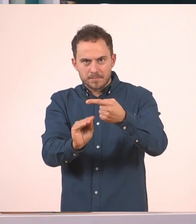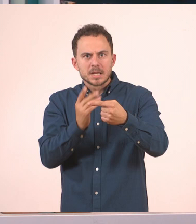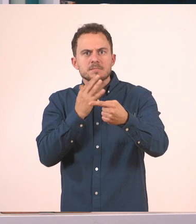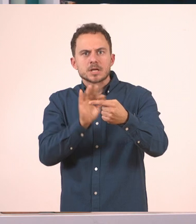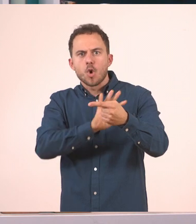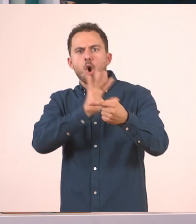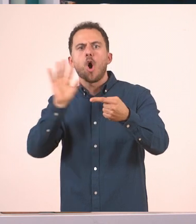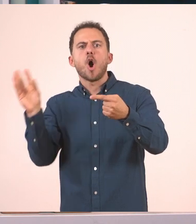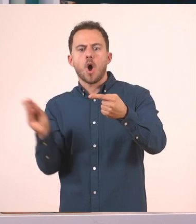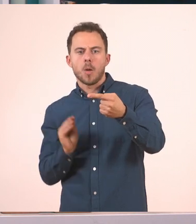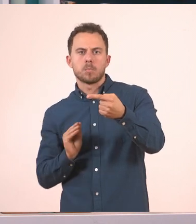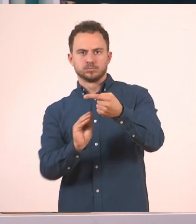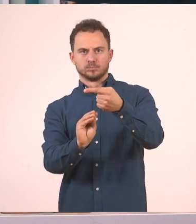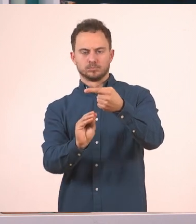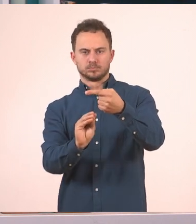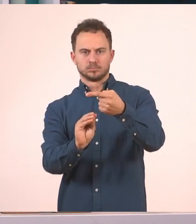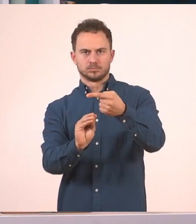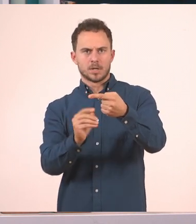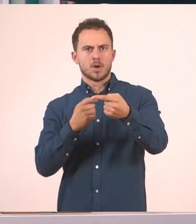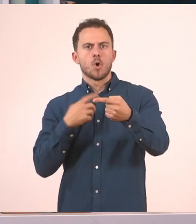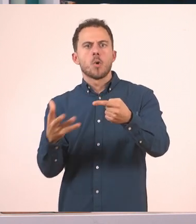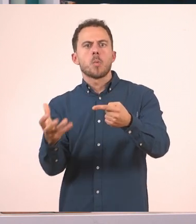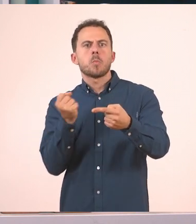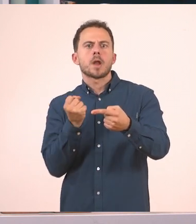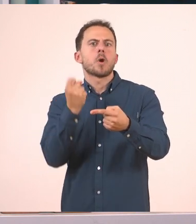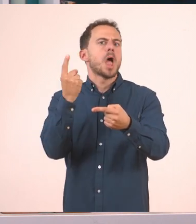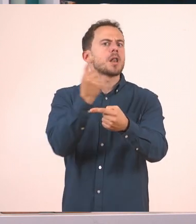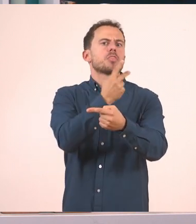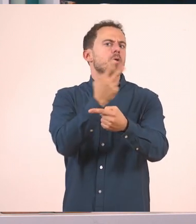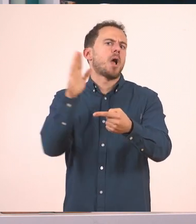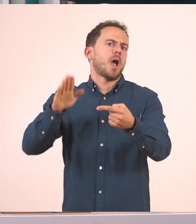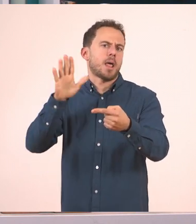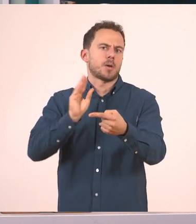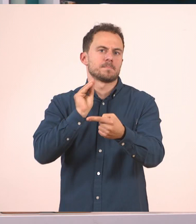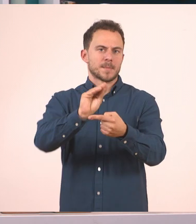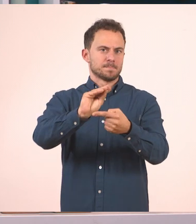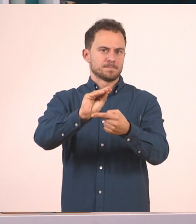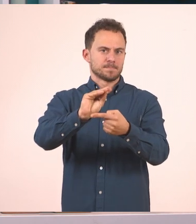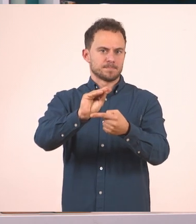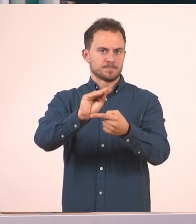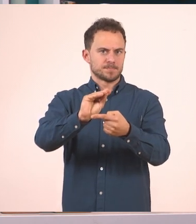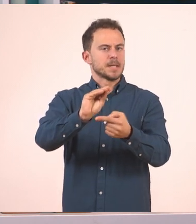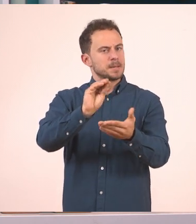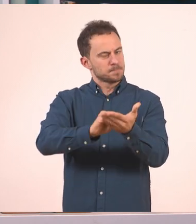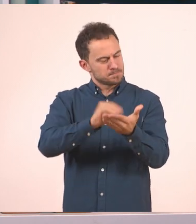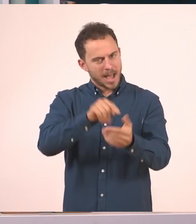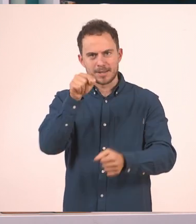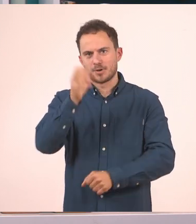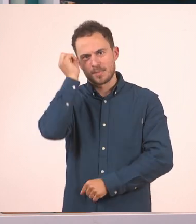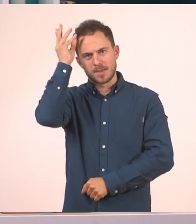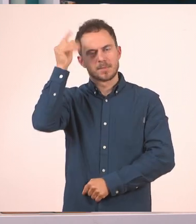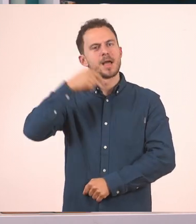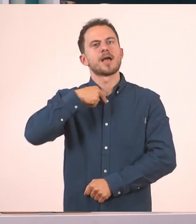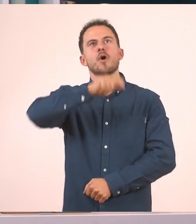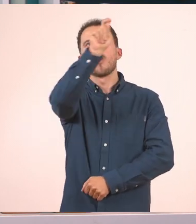μοιράζουμε ακριβώς στα ίσα κομμάτια και παίρνουμε κάποια κομμάτια από αυτά. Για να σας το δείξω πάλι στον πίνακα, να το θυμηθούμε.